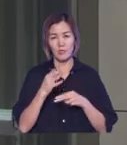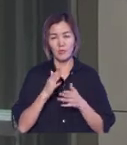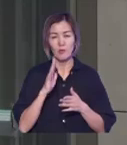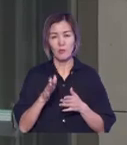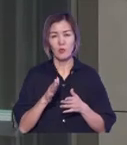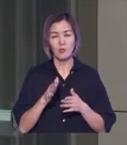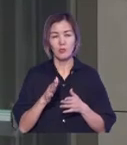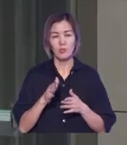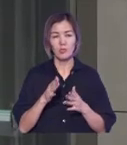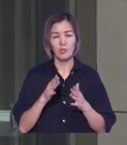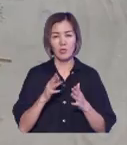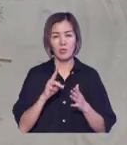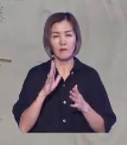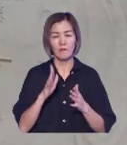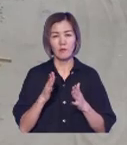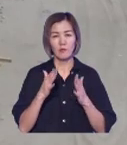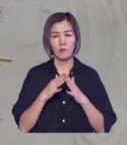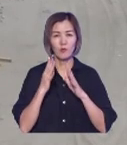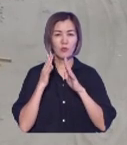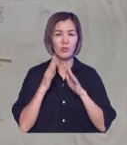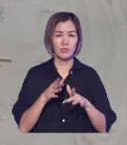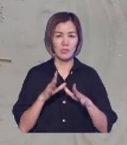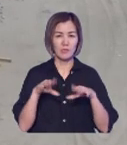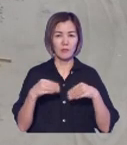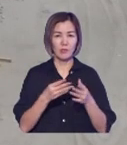ол баспаналарда үй кезегінде тұрғандарға